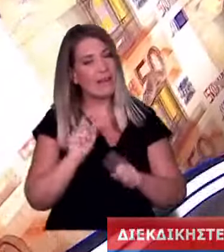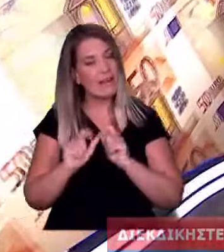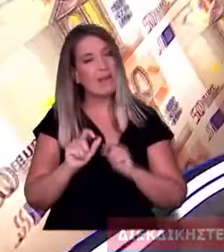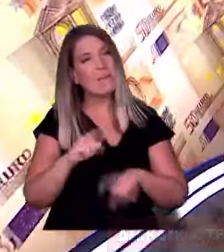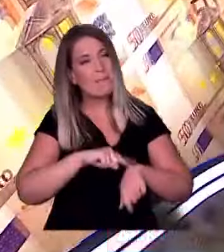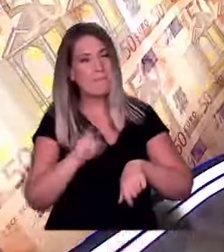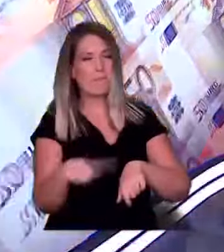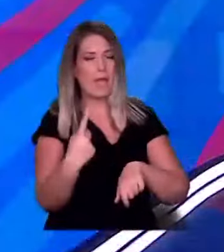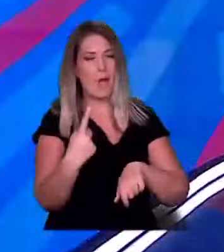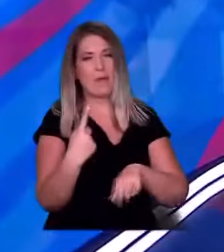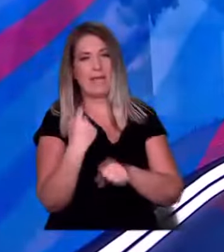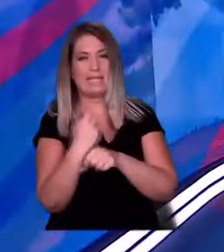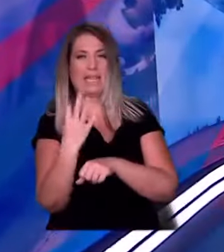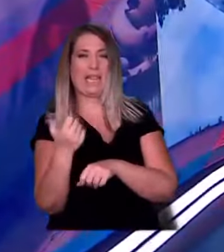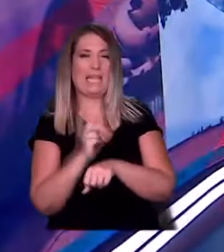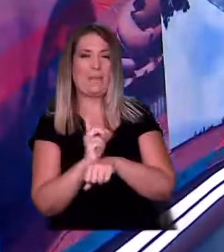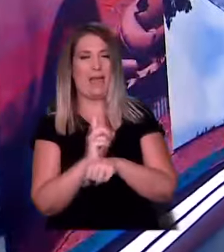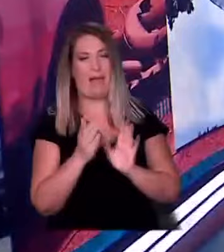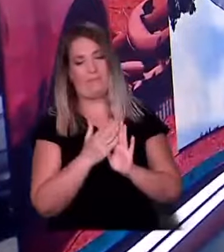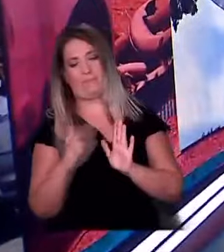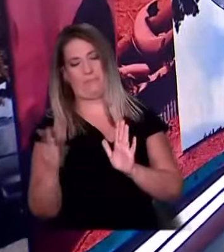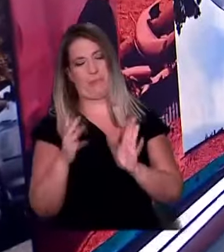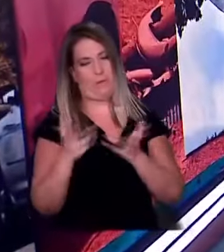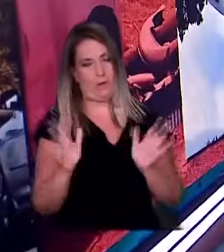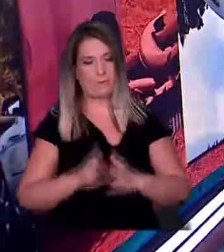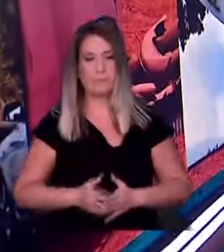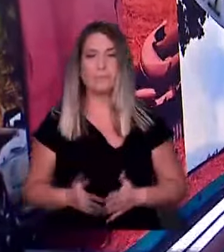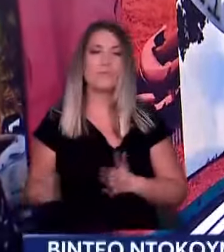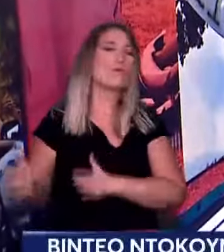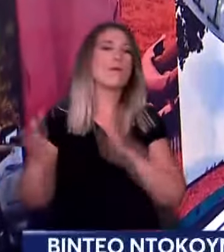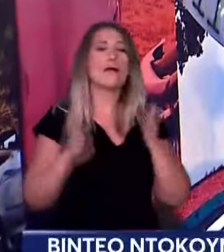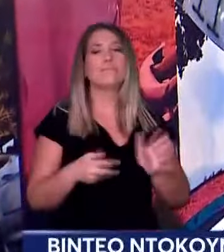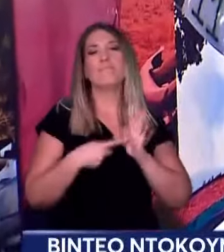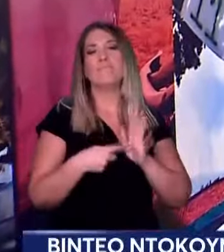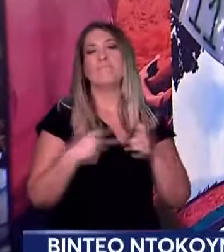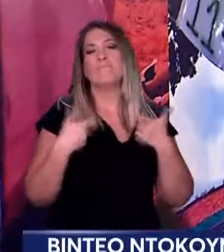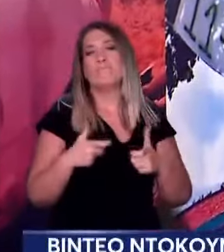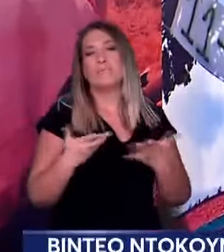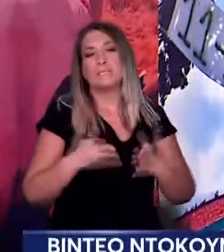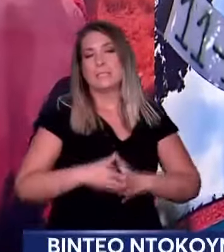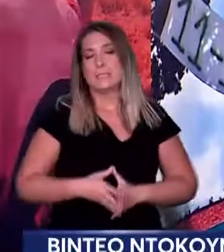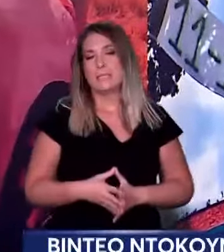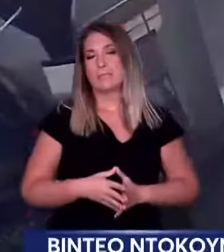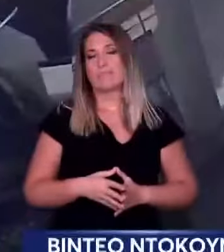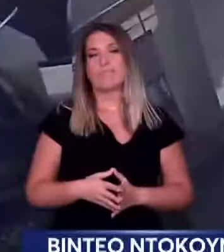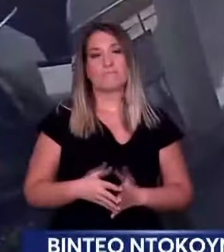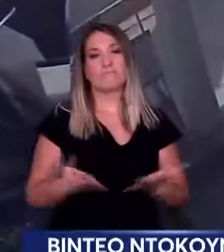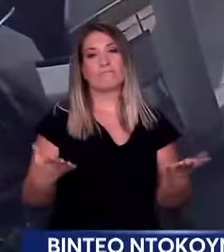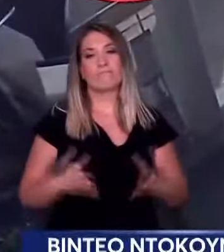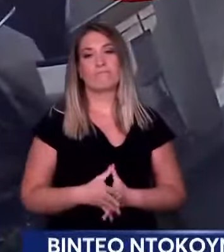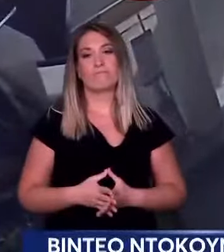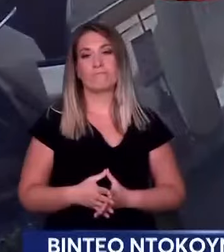Θα δείτε τώρα ένα ντοκουμέντο. Η αλήθεια λοιπόν είναι ότι πήραμε